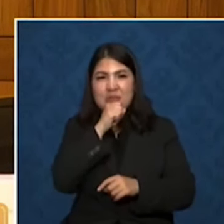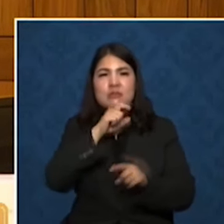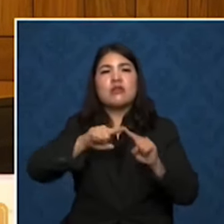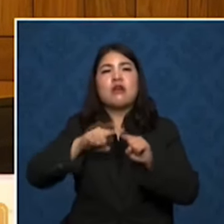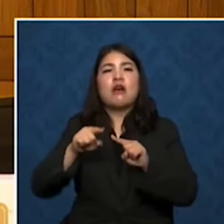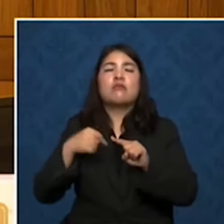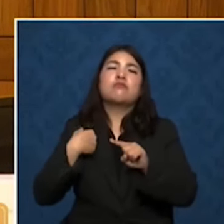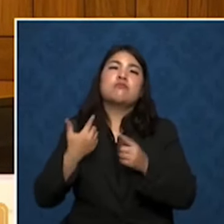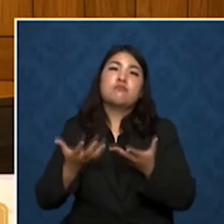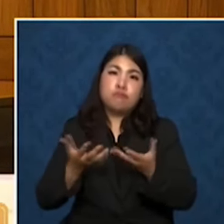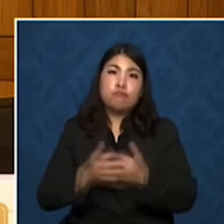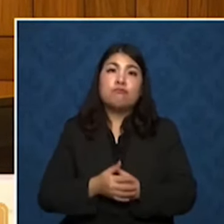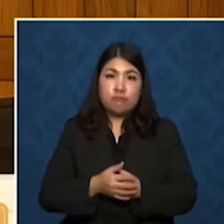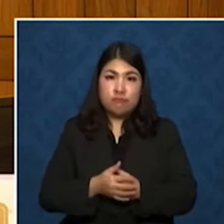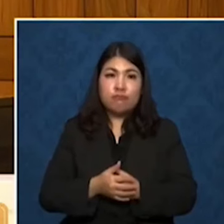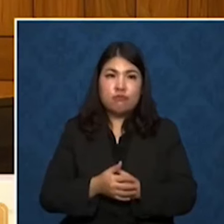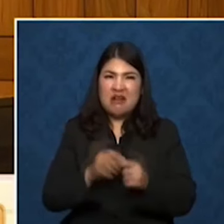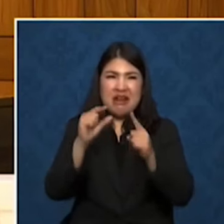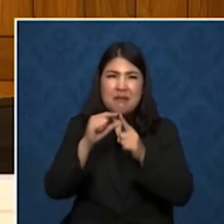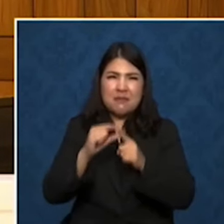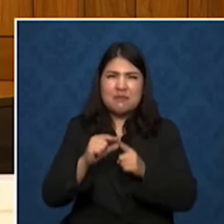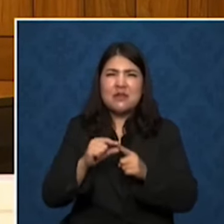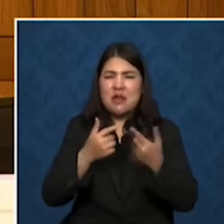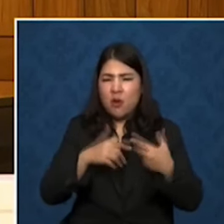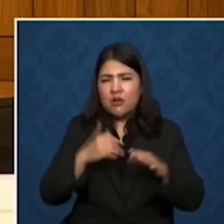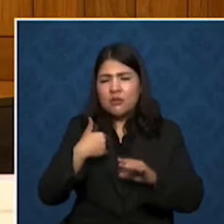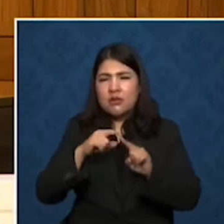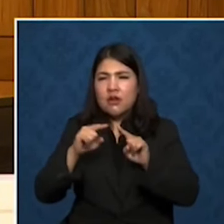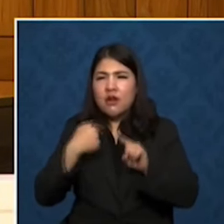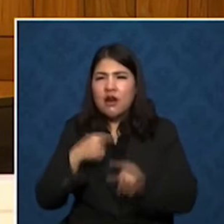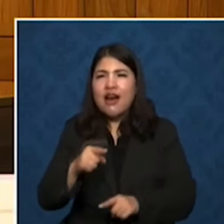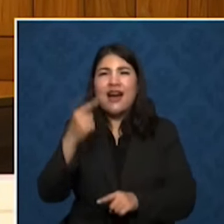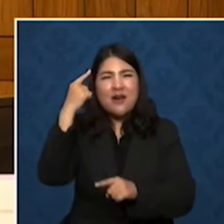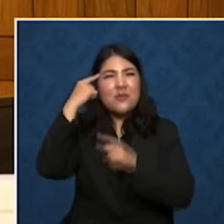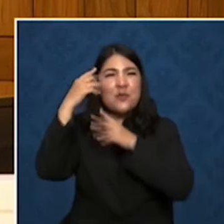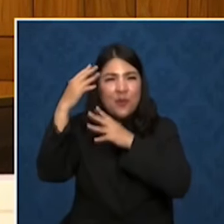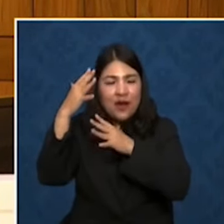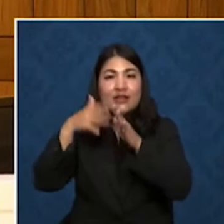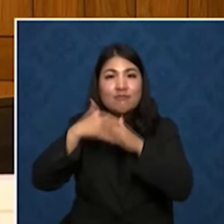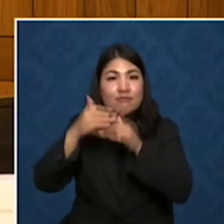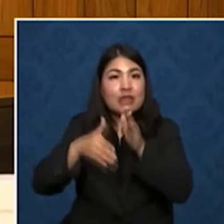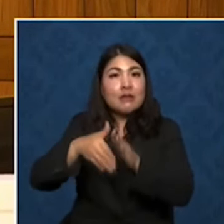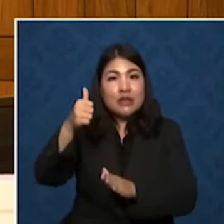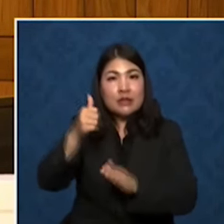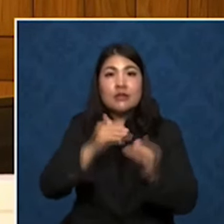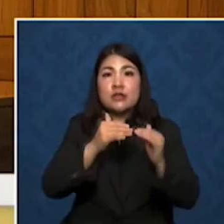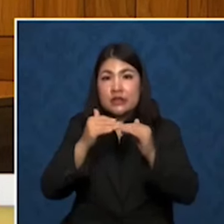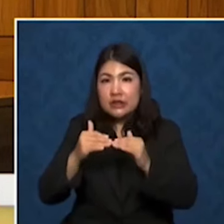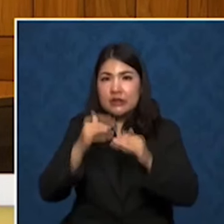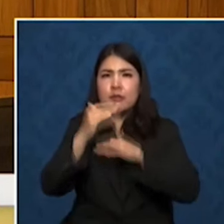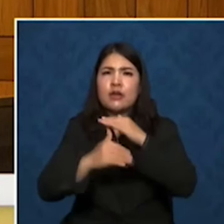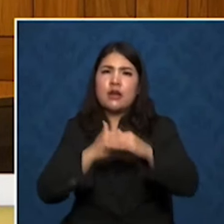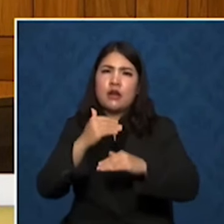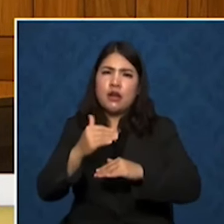ทำลายแต่ว่ามกมอีกด้านเหมอนกัน เป็นเรื่องของมีหวงสำเร็จศิธิพัฒนา